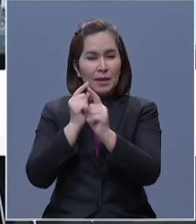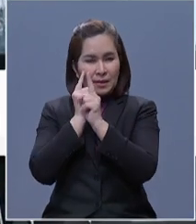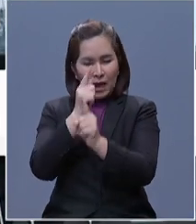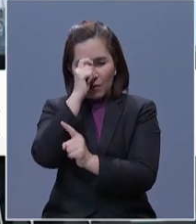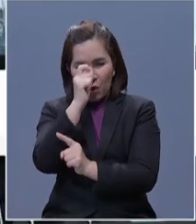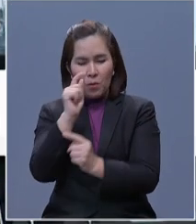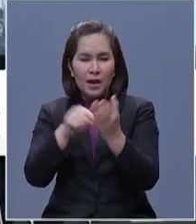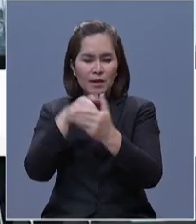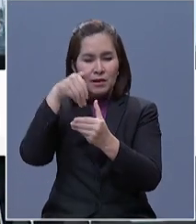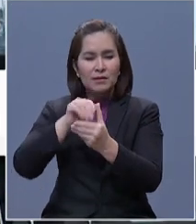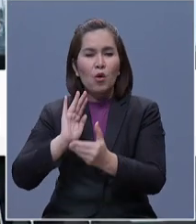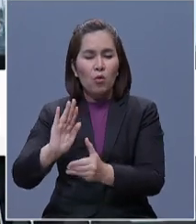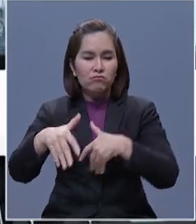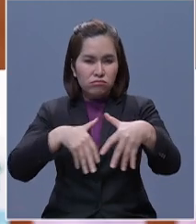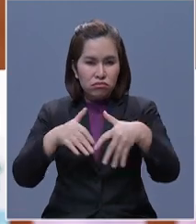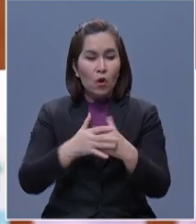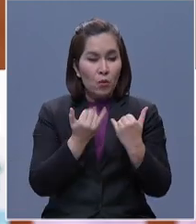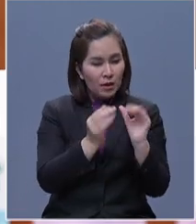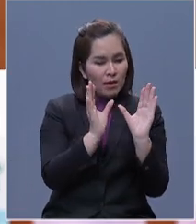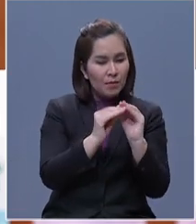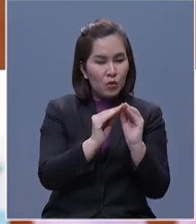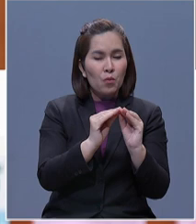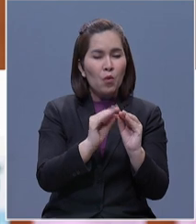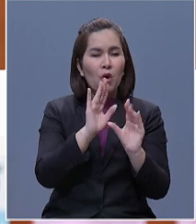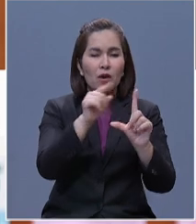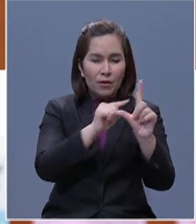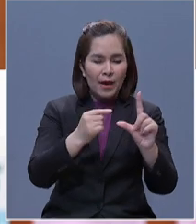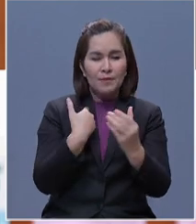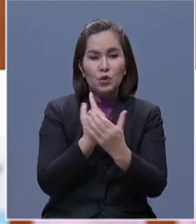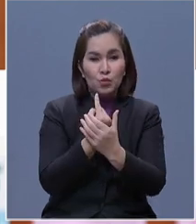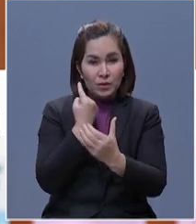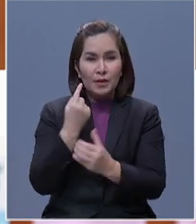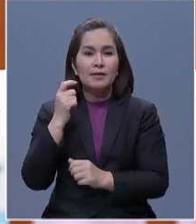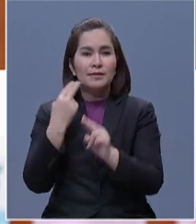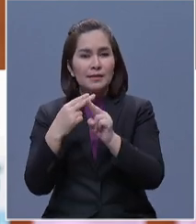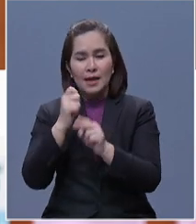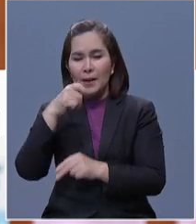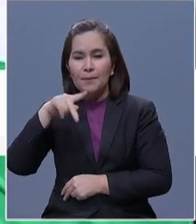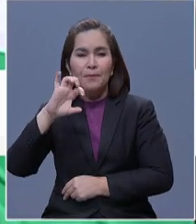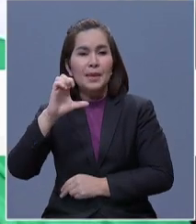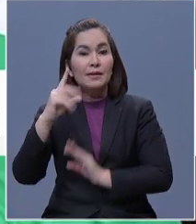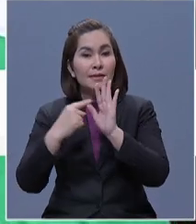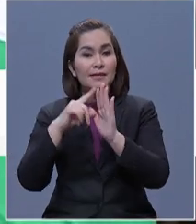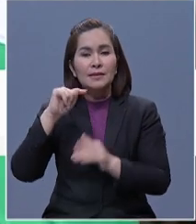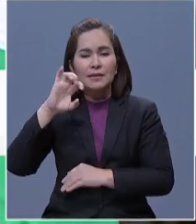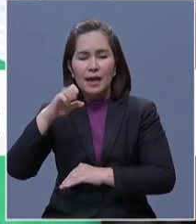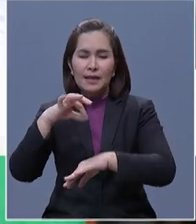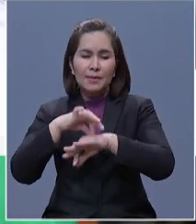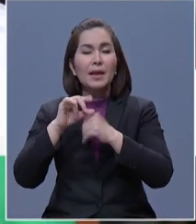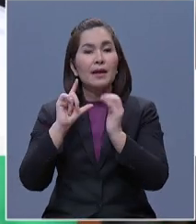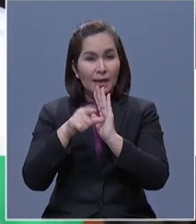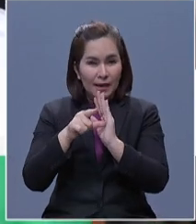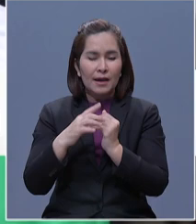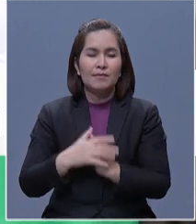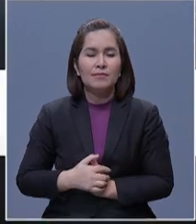การประชุมวันนี้ทางพรรคก้าวไกลได้ส่งนายอภิชาติสิริสุนทรเลขาธิการพรรคก้าวไกลนะครับคุณพฤทธิ์วัชร